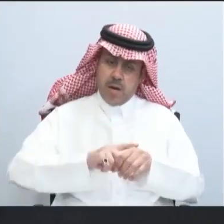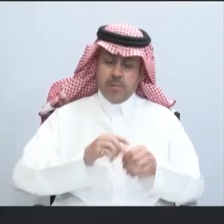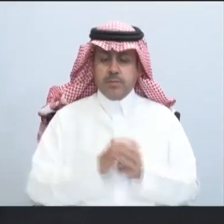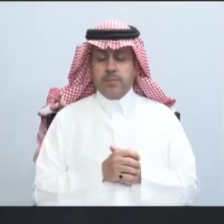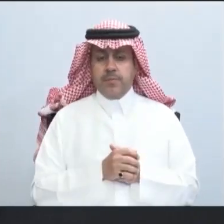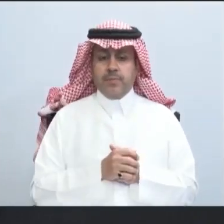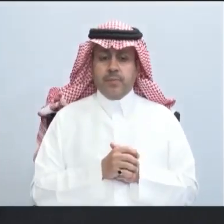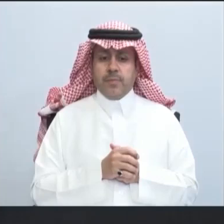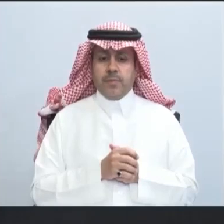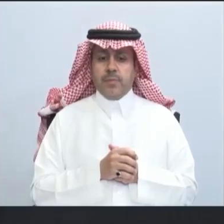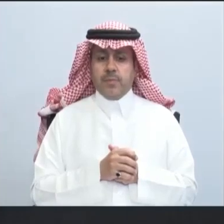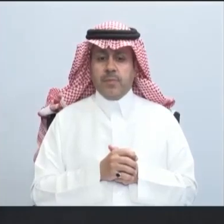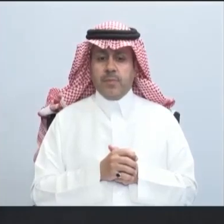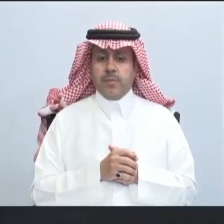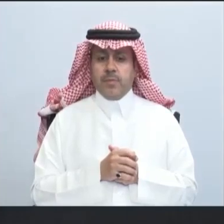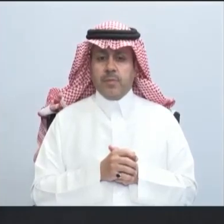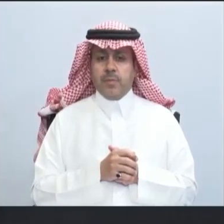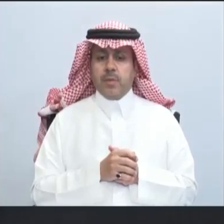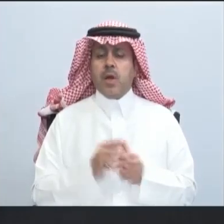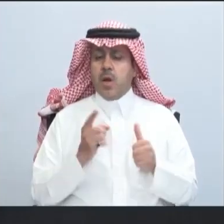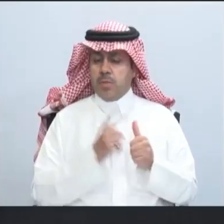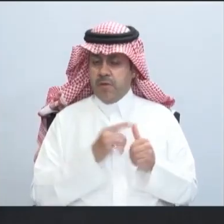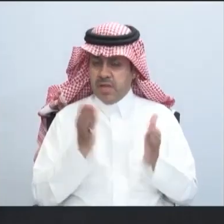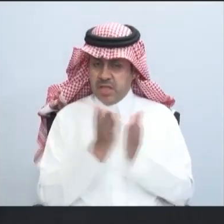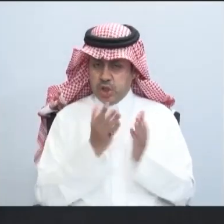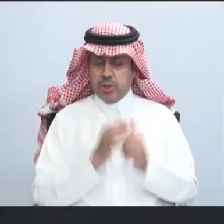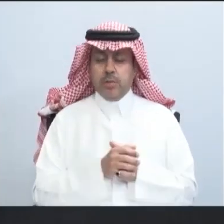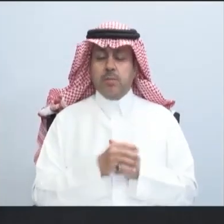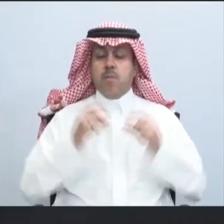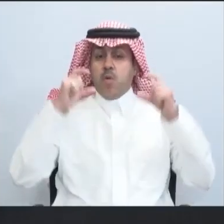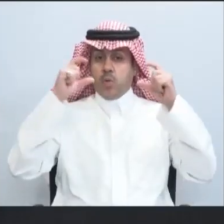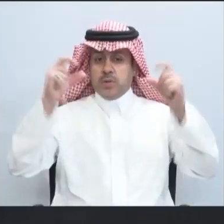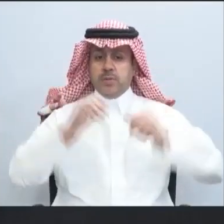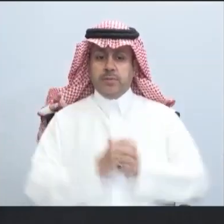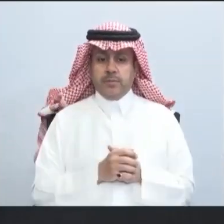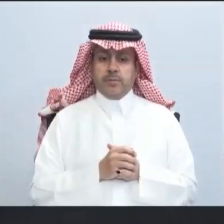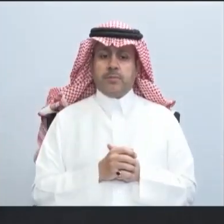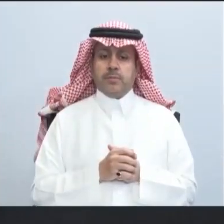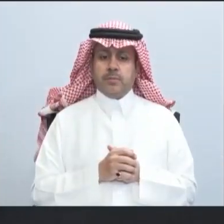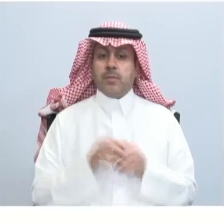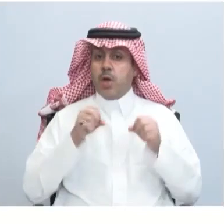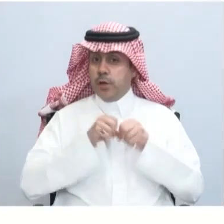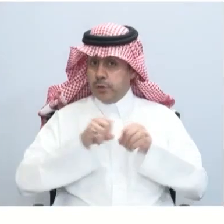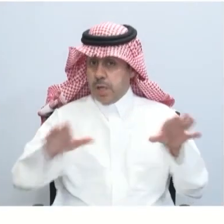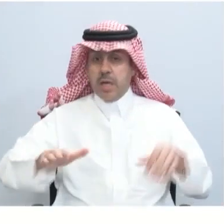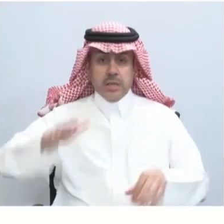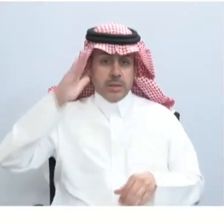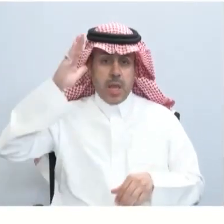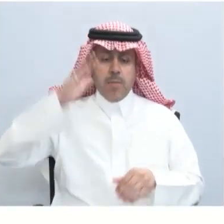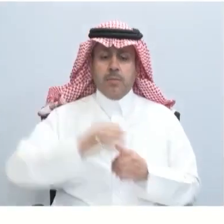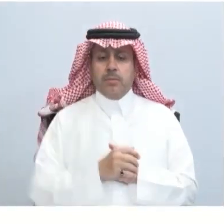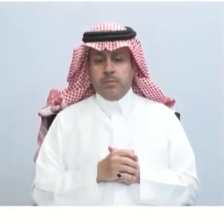نبدا في درس جديد في موضوع جديد الا هو موضوع افشاء السلام